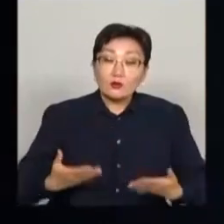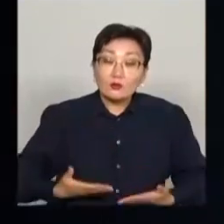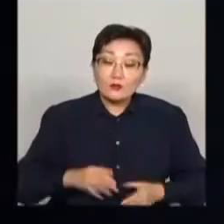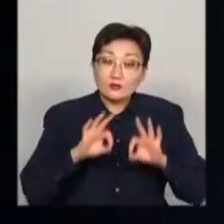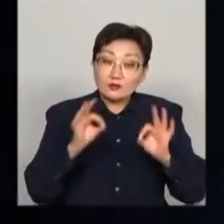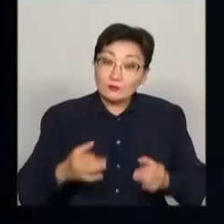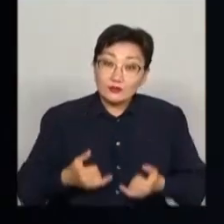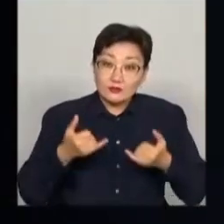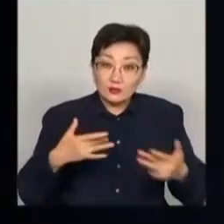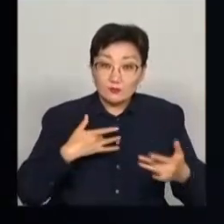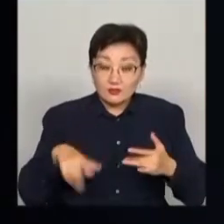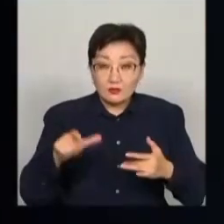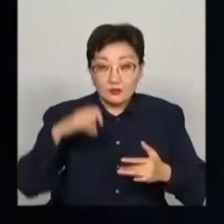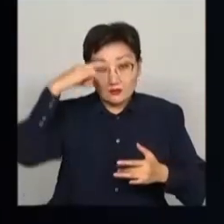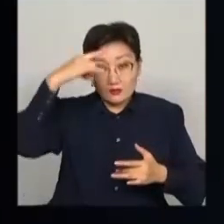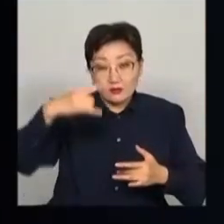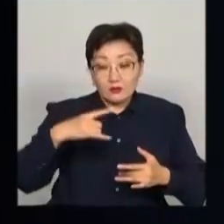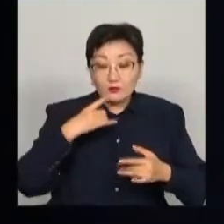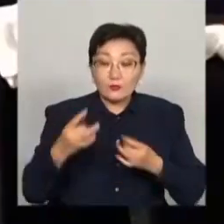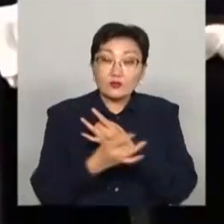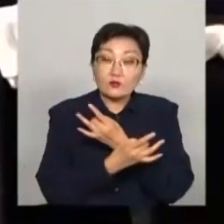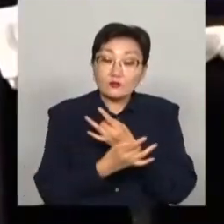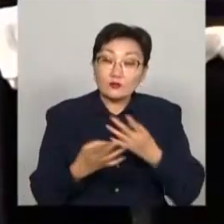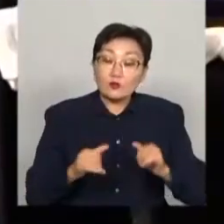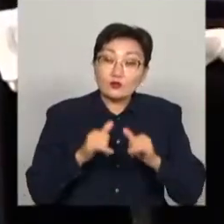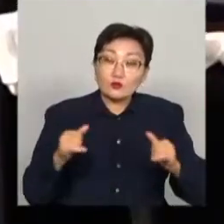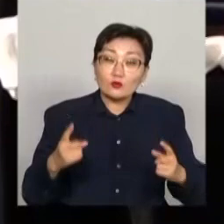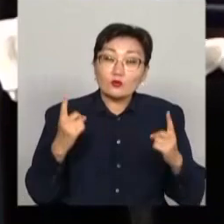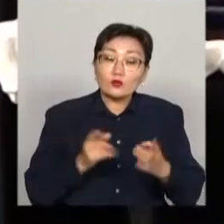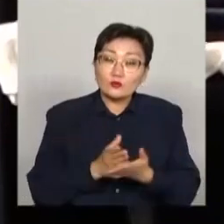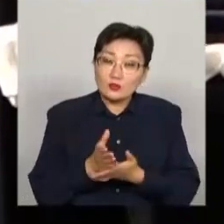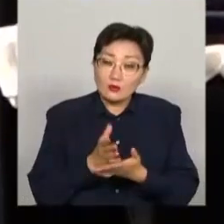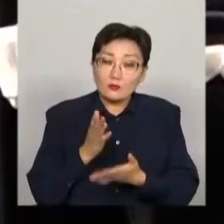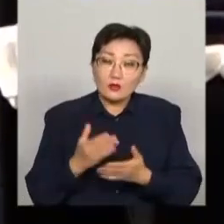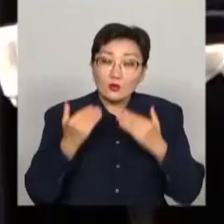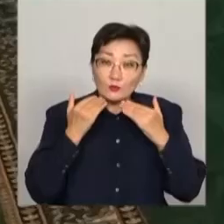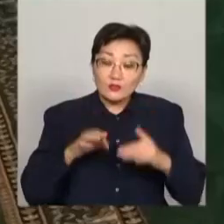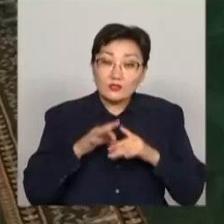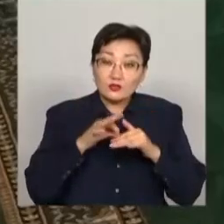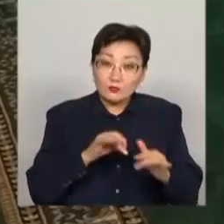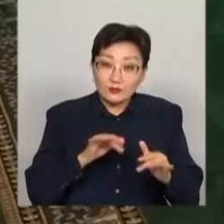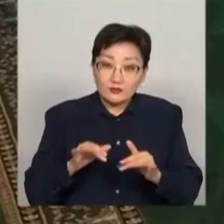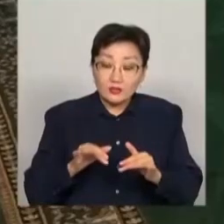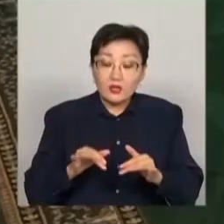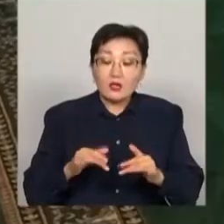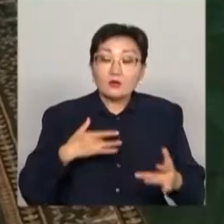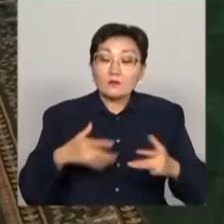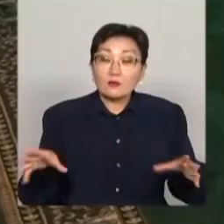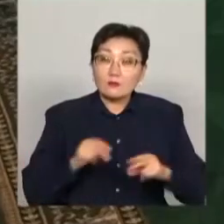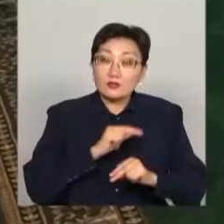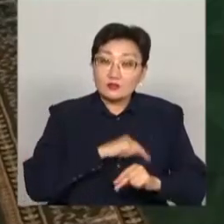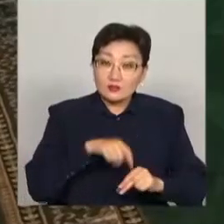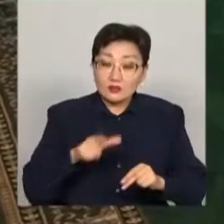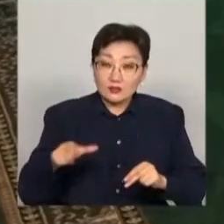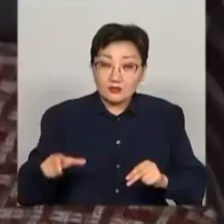арнаған актриса Kazak мәдениетінің өркендеуіне сүбелі үлес қосты. Бүгінгі соңғы сапарға шығарып салу рәсіміне Майталманның әріптестері мен